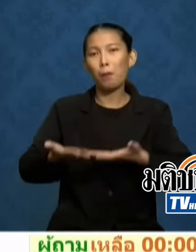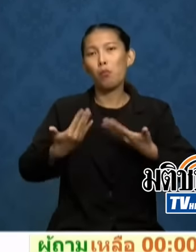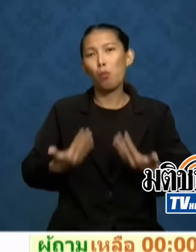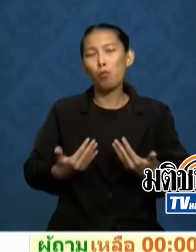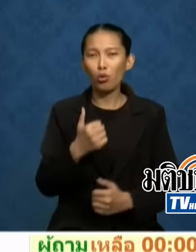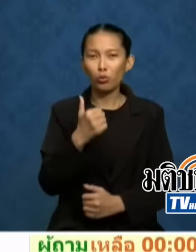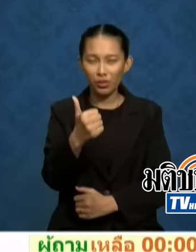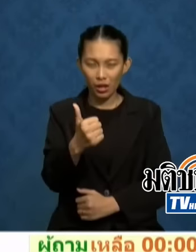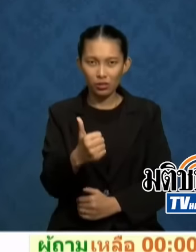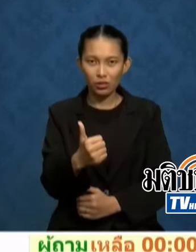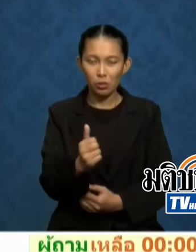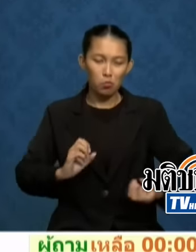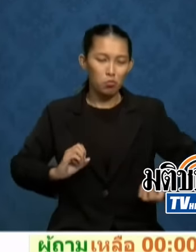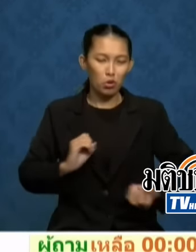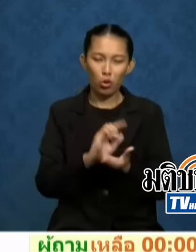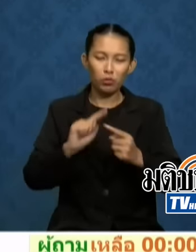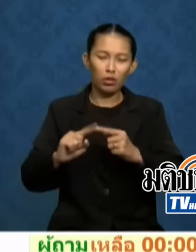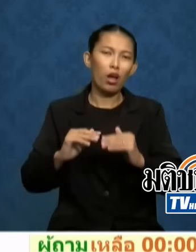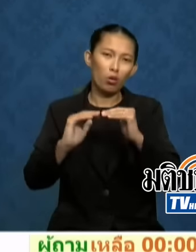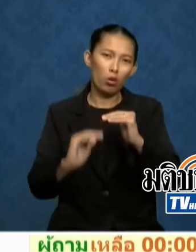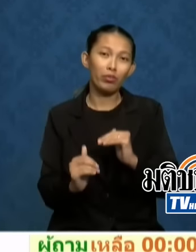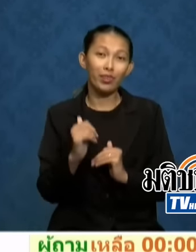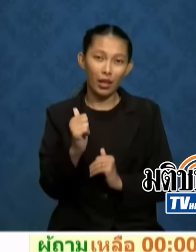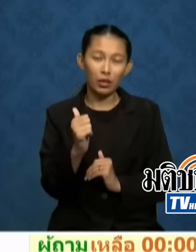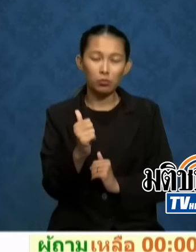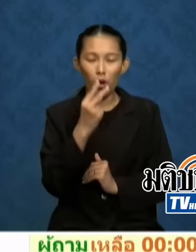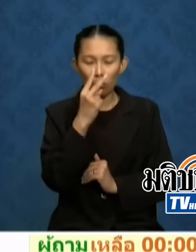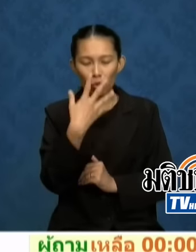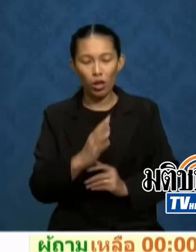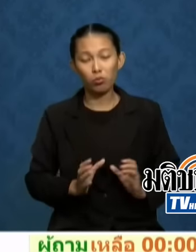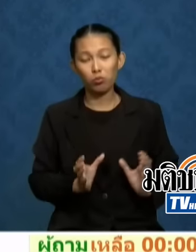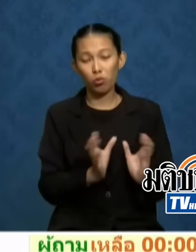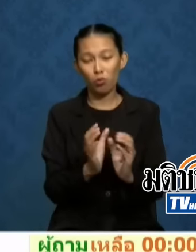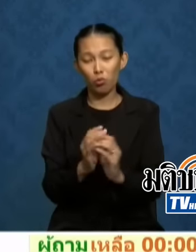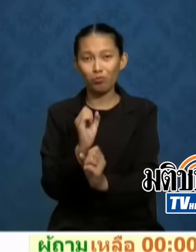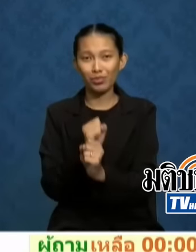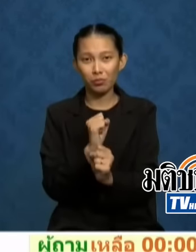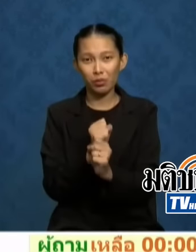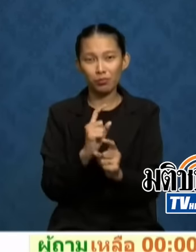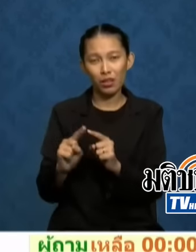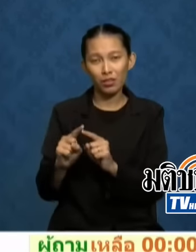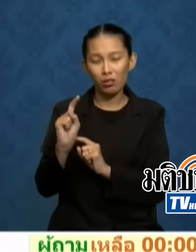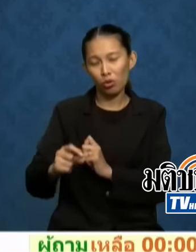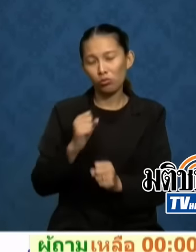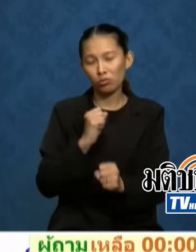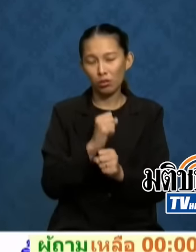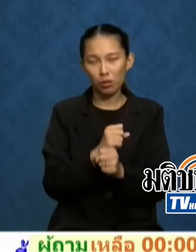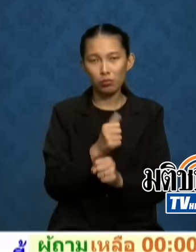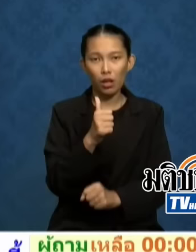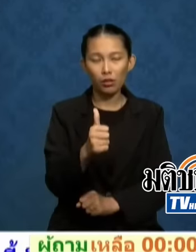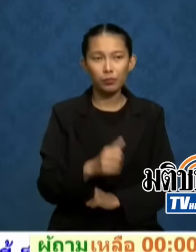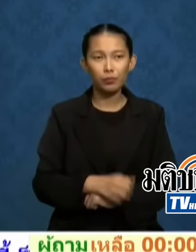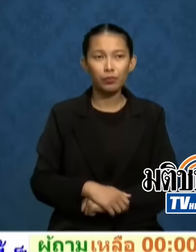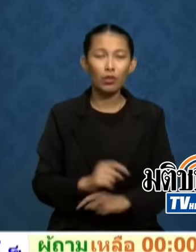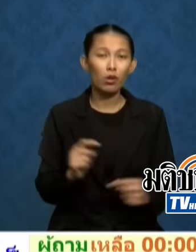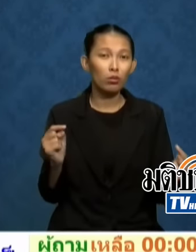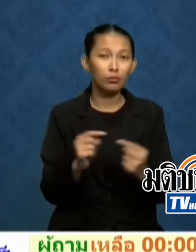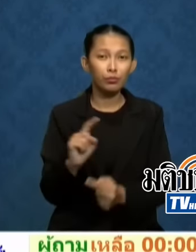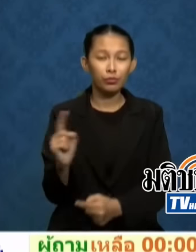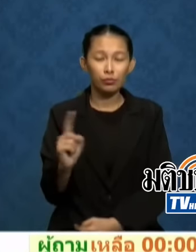ไปความเสียหายมันก็จะน้อยลงไปอันนี้เป็นเรื่องที่หน่วยงานหลายหน่วยงานเองนะครับจะต้องปฏิบัตินะครับในเรื่องของ